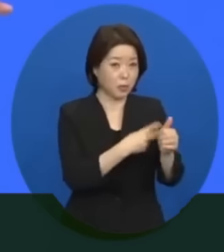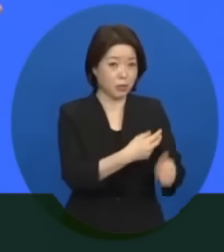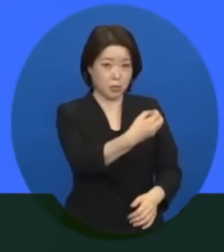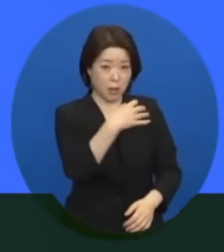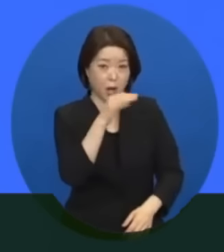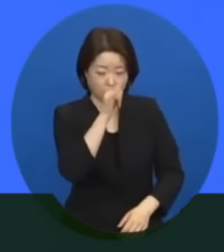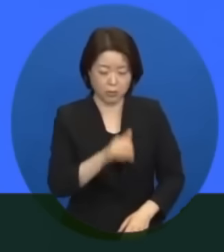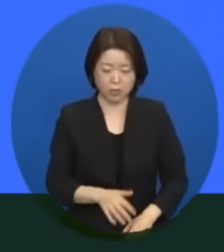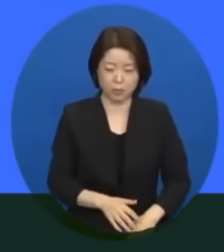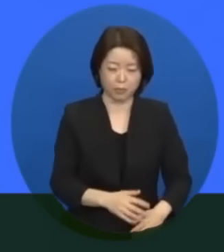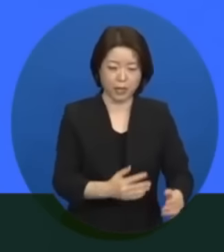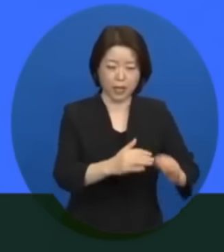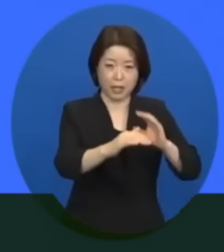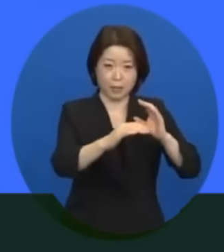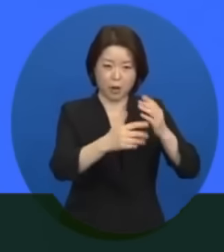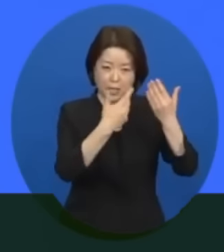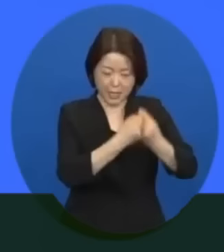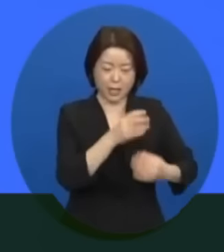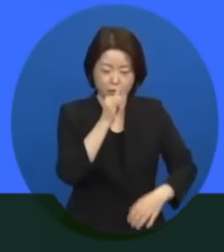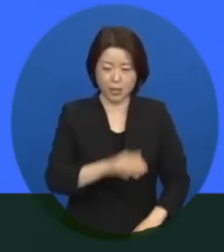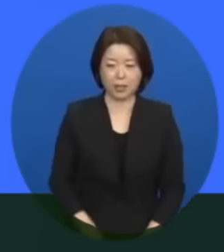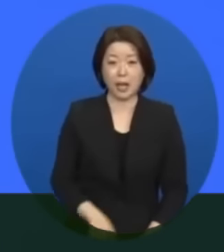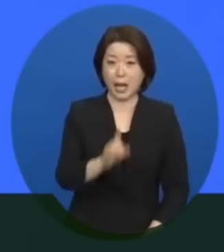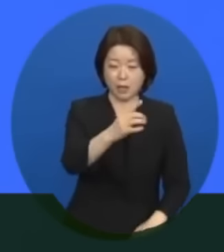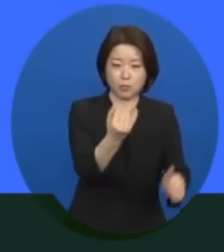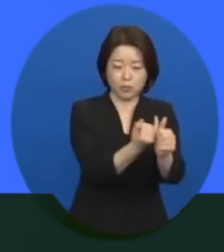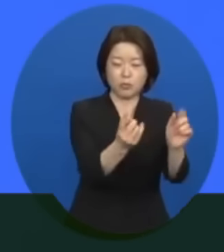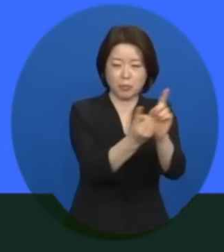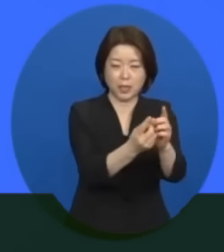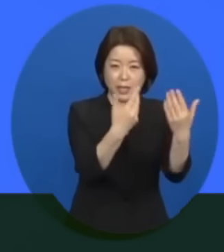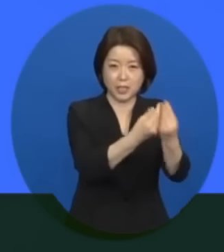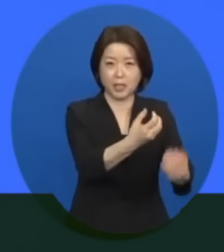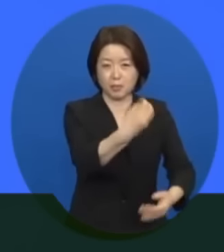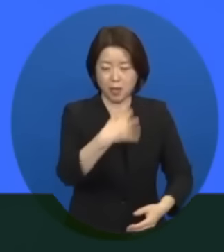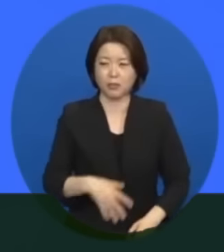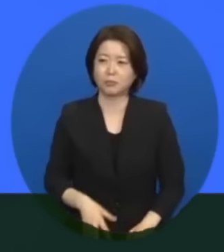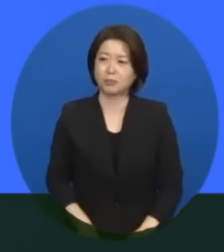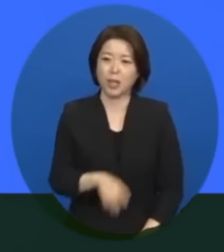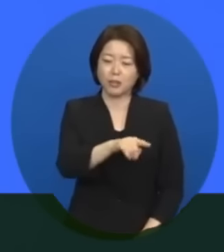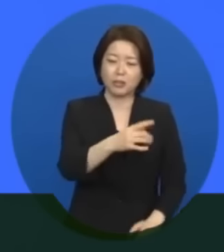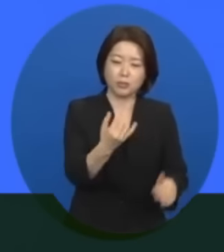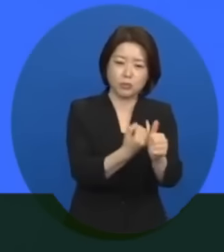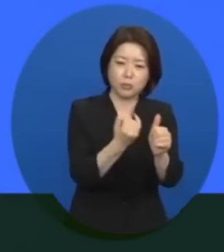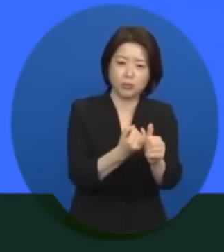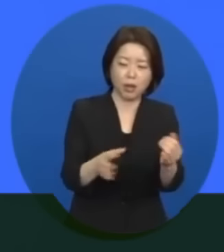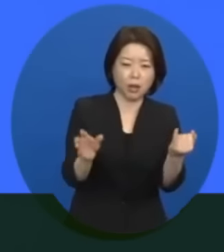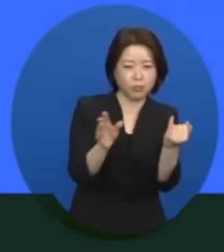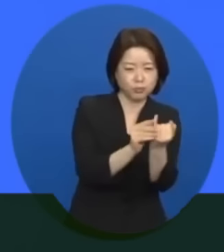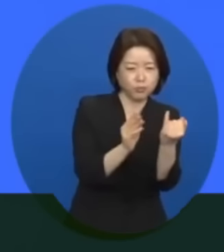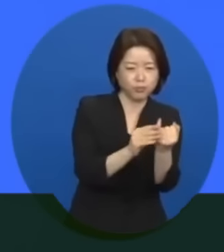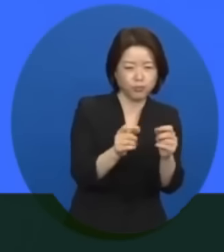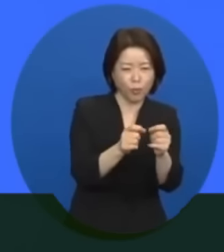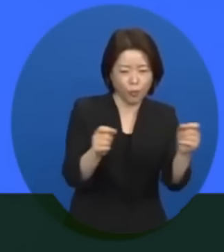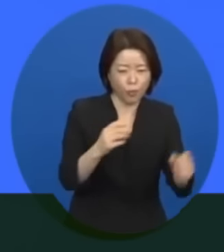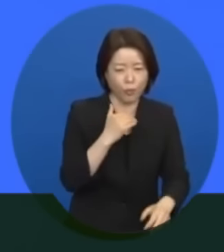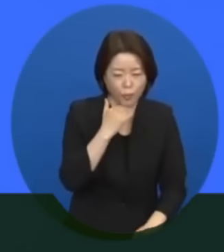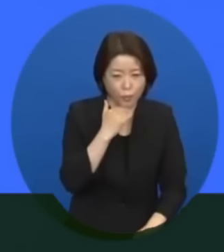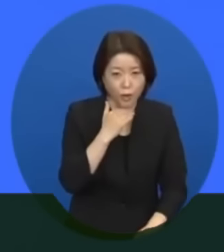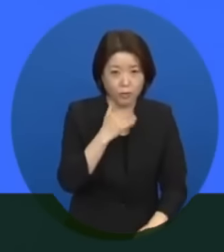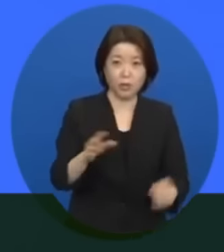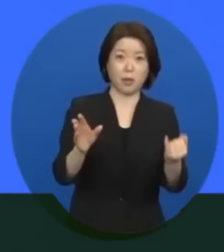기도 끝에 자녀를 잉태를 했어요 아직 나은 건 아닙니다 근데 검사 중에이 아이게 장애가